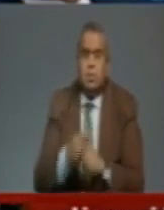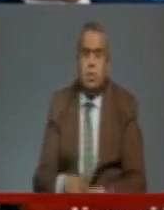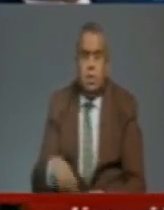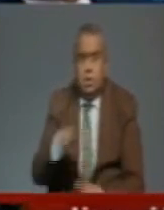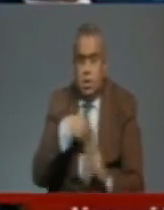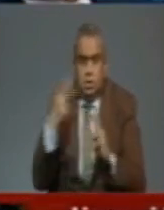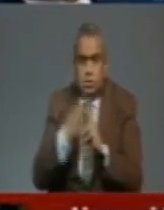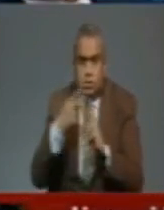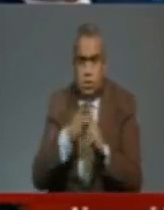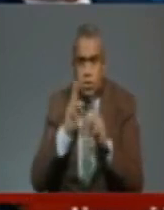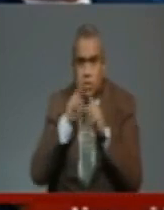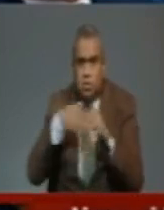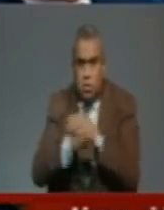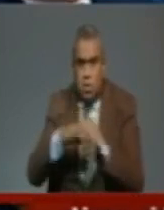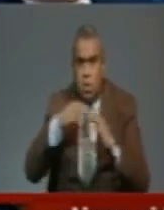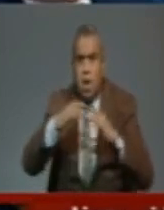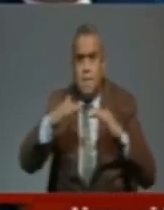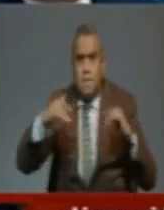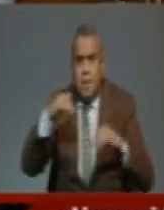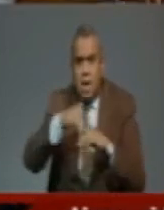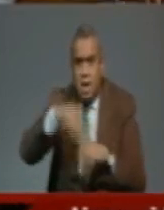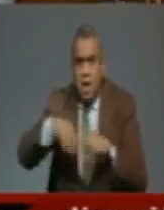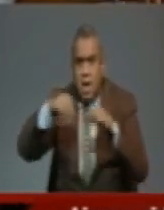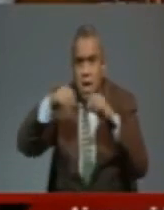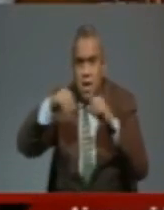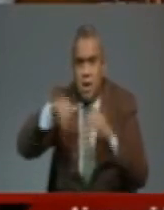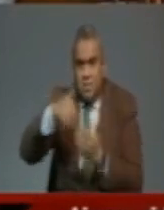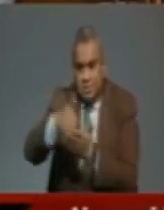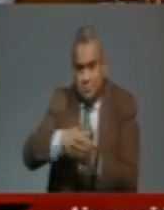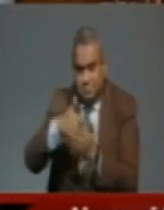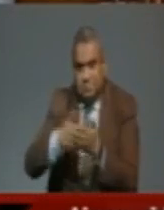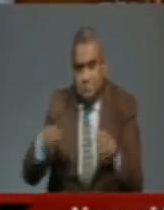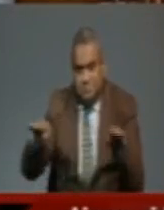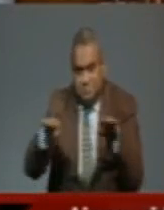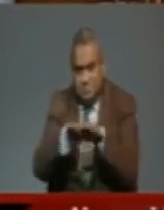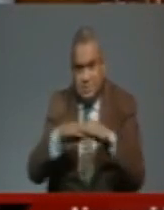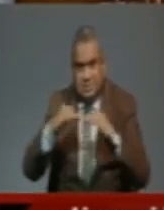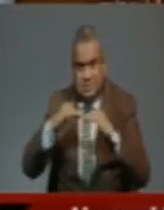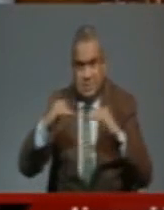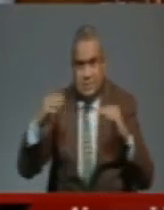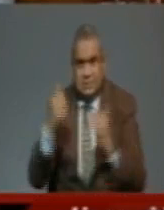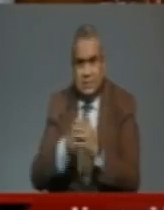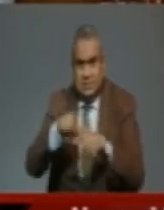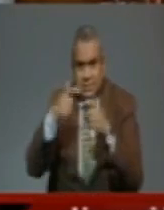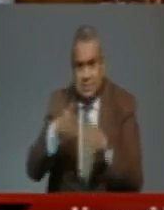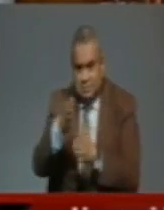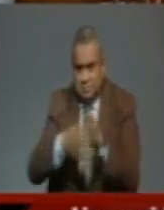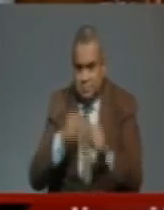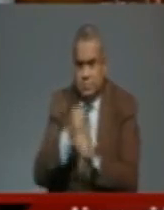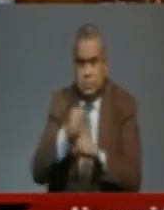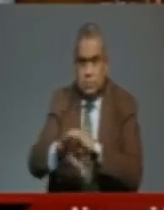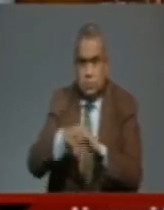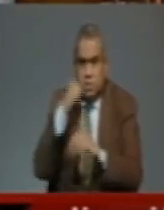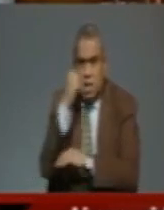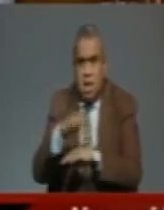ده كميات من الرمال بدأت تترسب نتيجة إن احنا عملنا حاجز الأمواج ده، بدأت تشكل أرض هنا. الحتة اللي يا